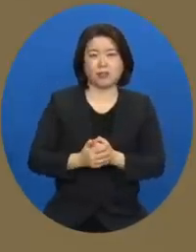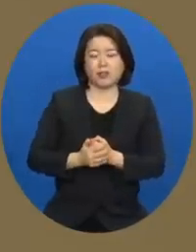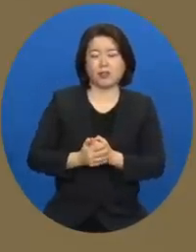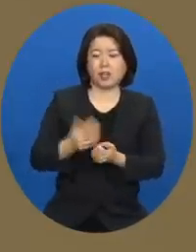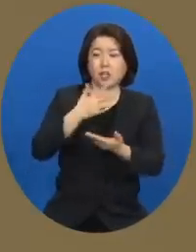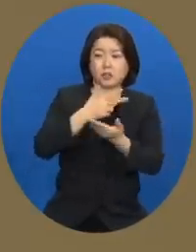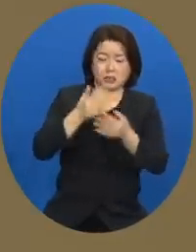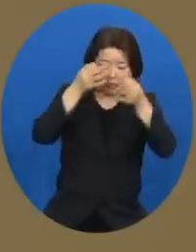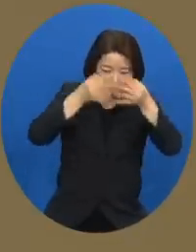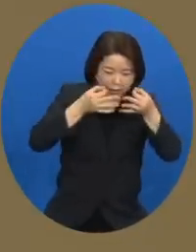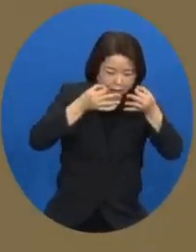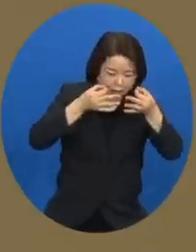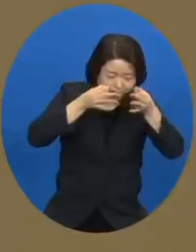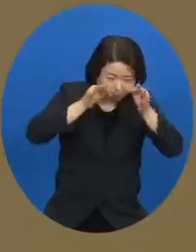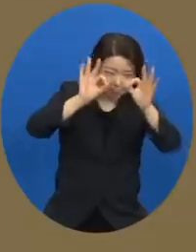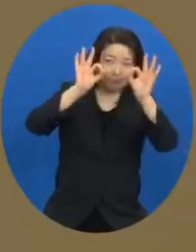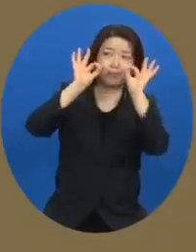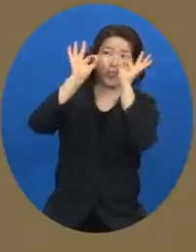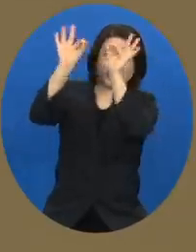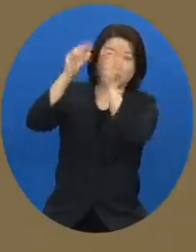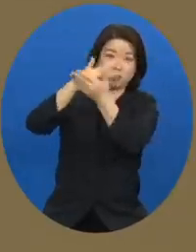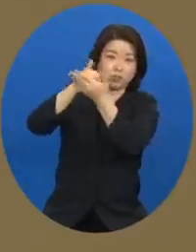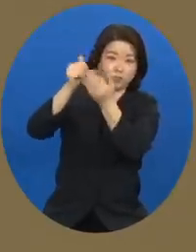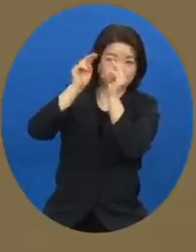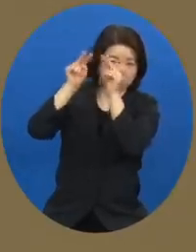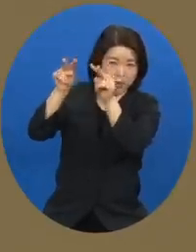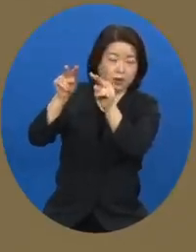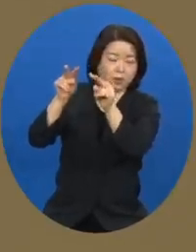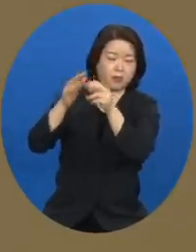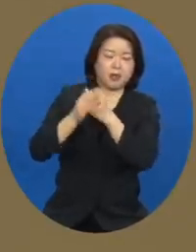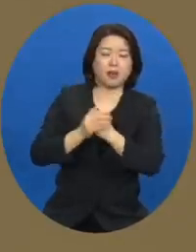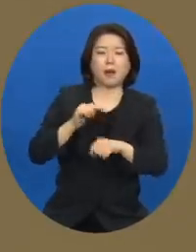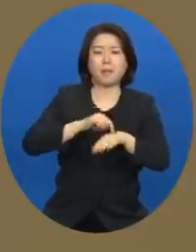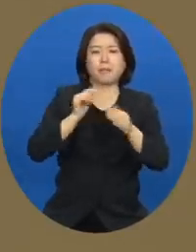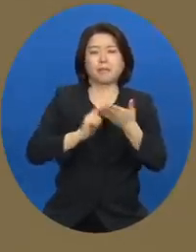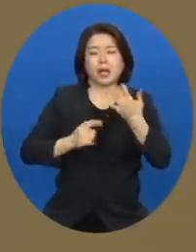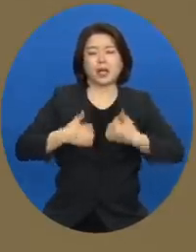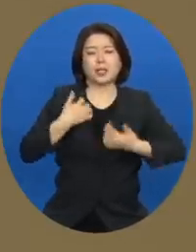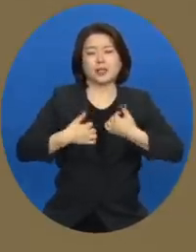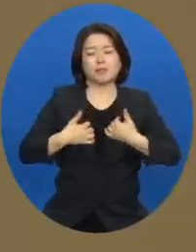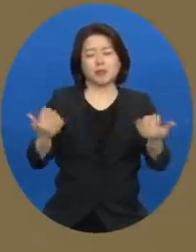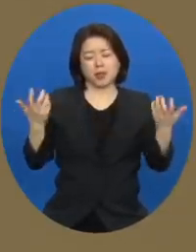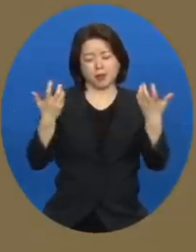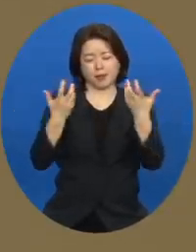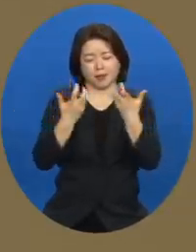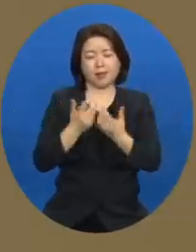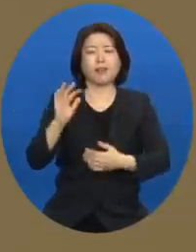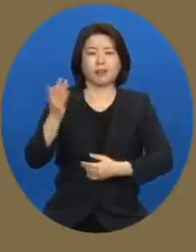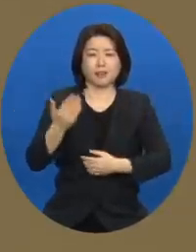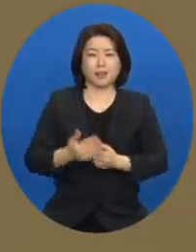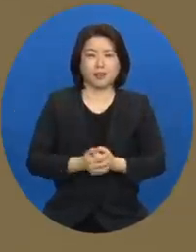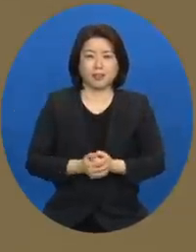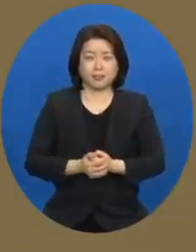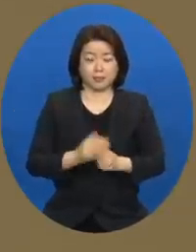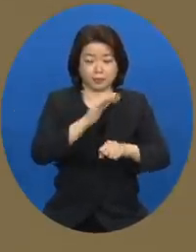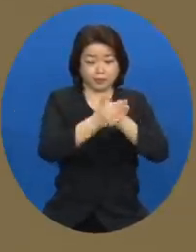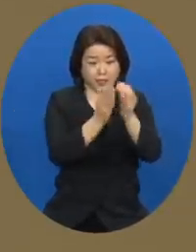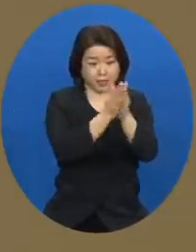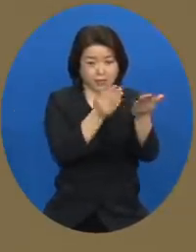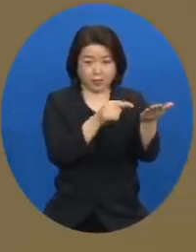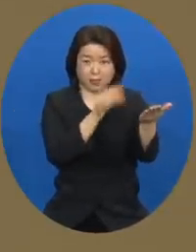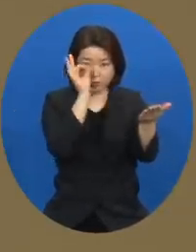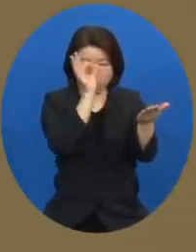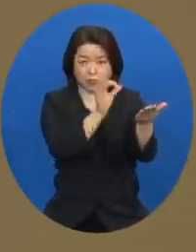주님을 바라보는 눈이 뜨이고 나면 그러면 마음에 기쁨이 넘치게 되는 겁니다. 성경에